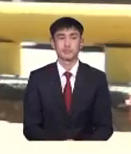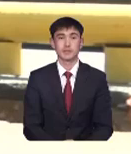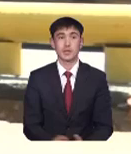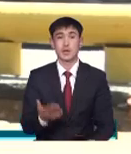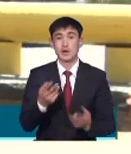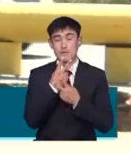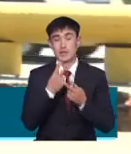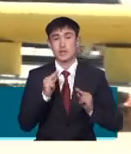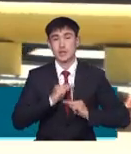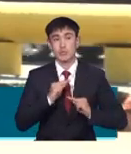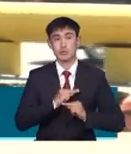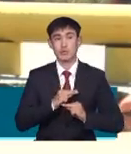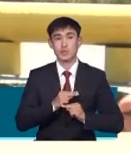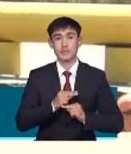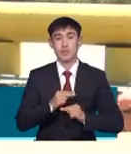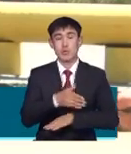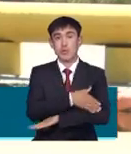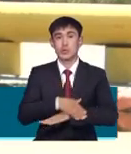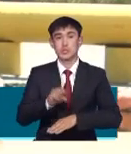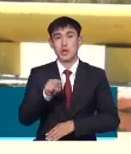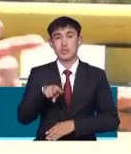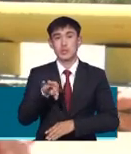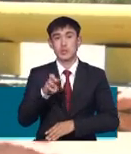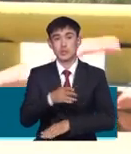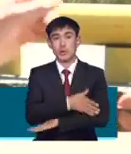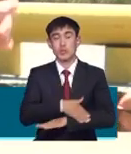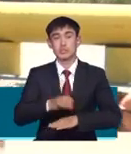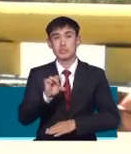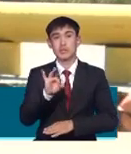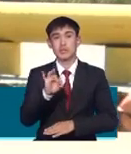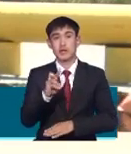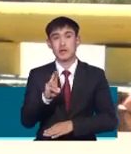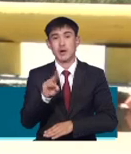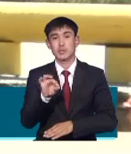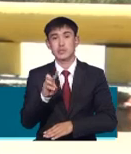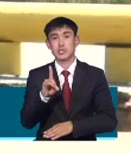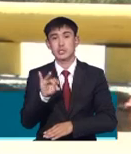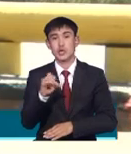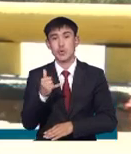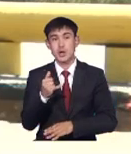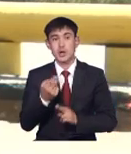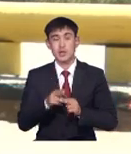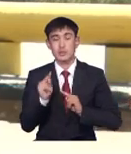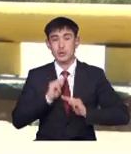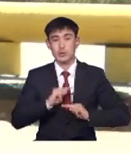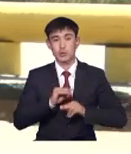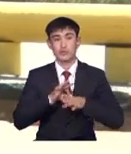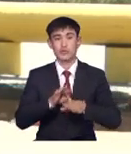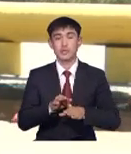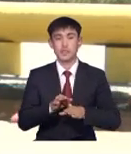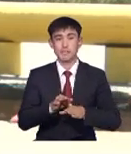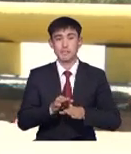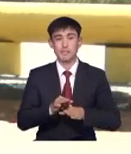вот работали тот раз по Алдабергенова, по улице Сапатаева, по Кабрисажирал. Эти мы работы вели, то